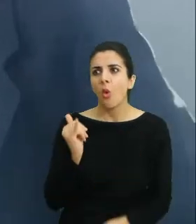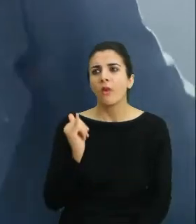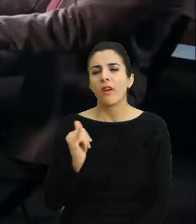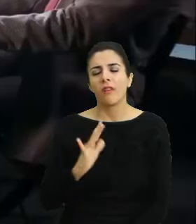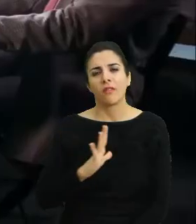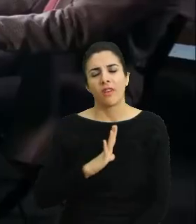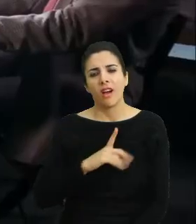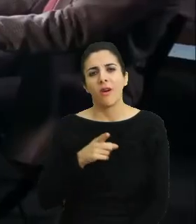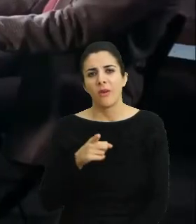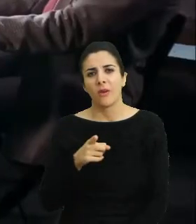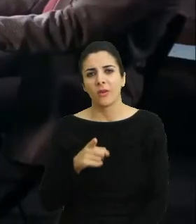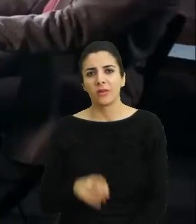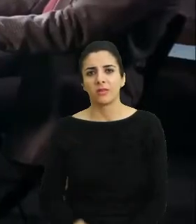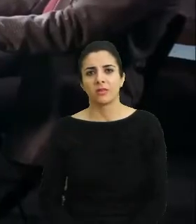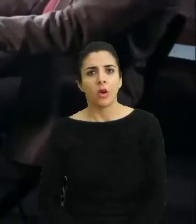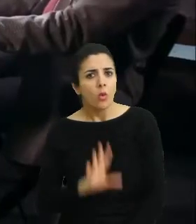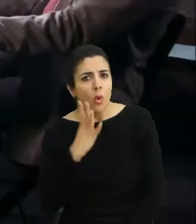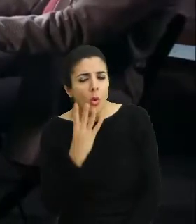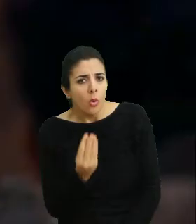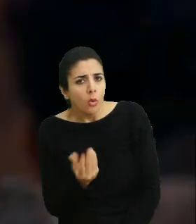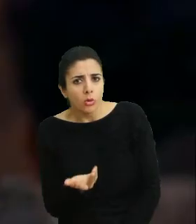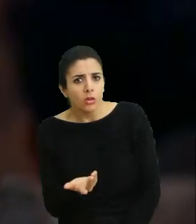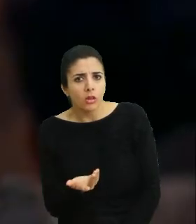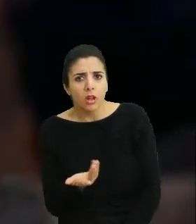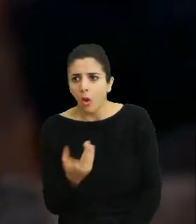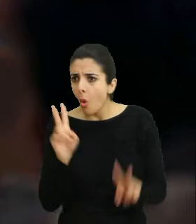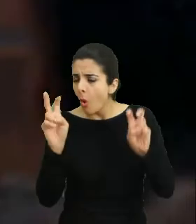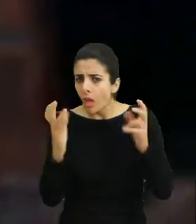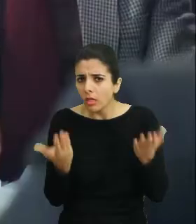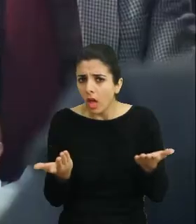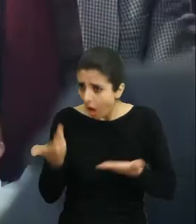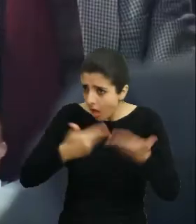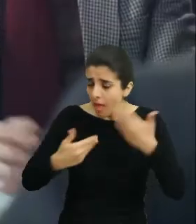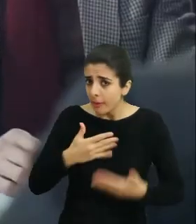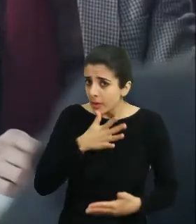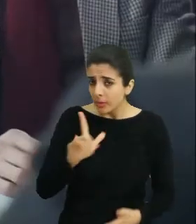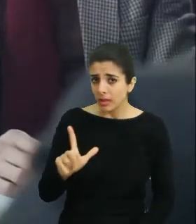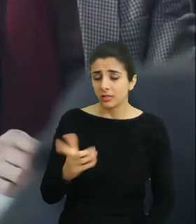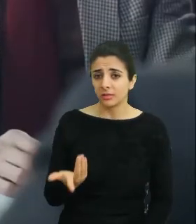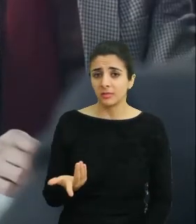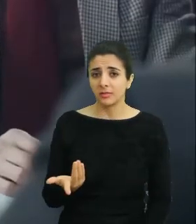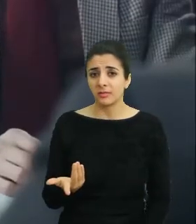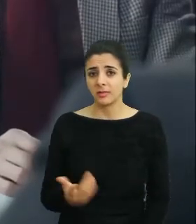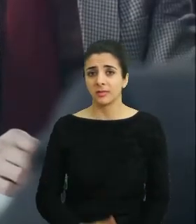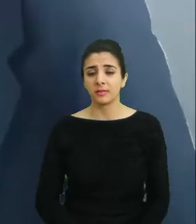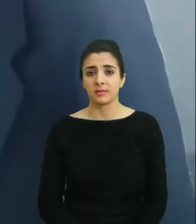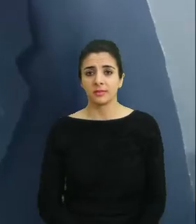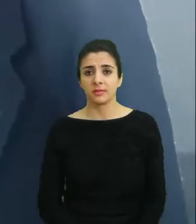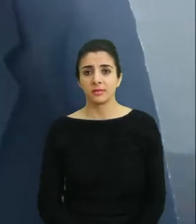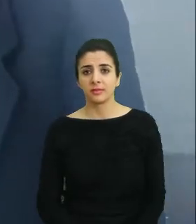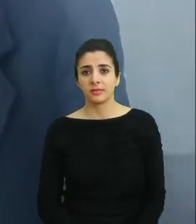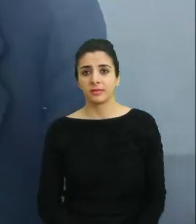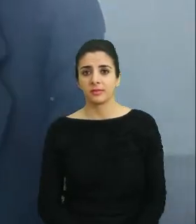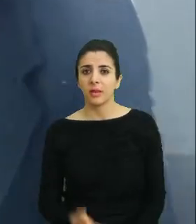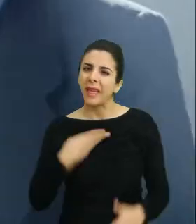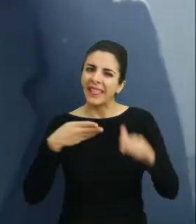beyler. Ya ne oluyor beyler? Nedir mevzu? Anlatın da biz de bilelim. Rasim Nuri'ye baktı.